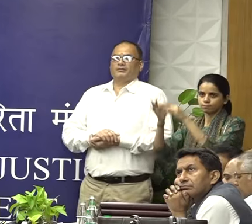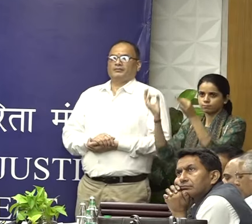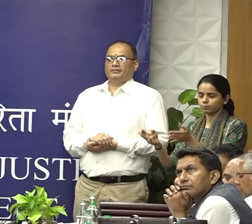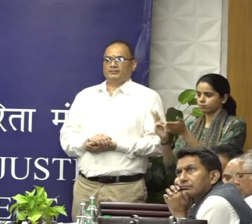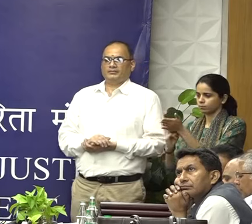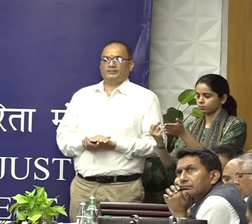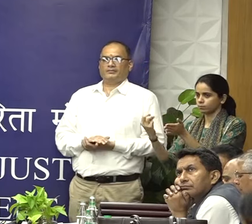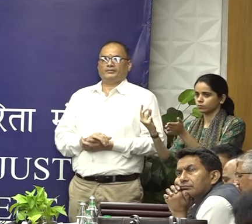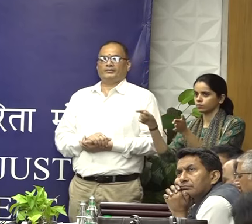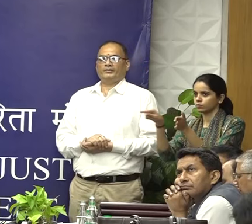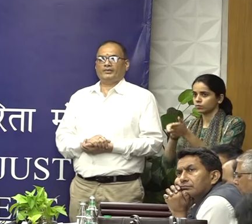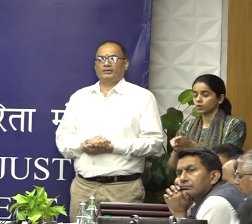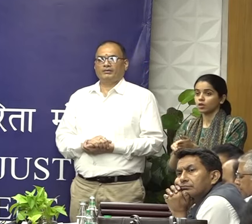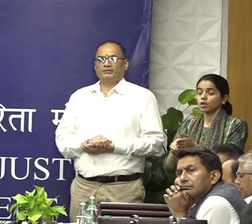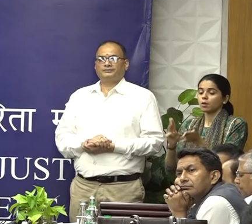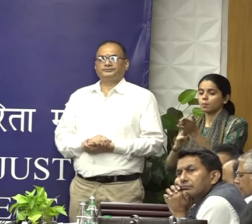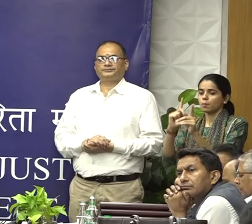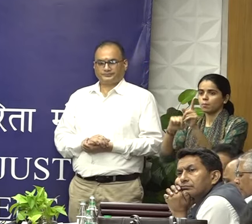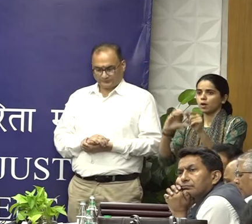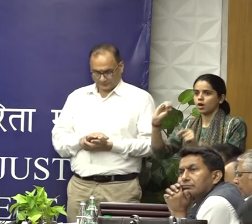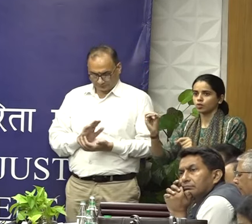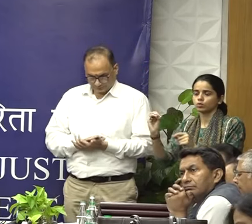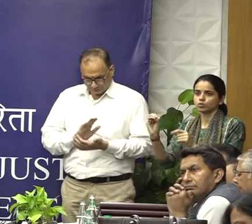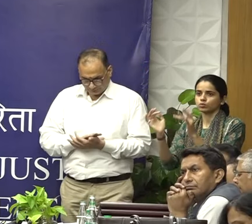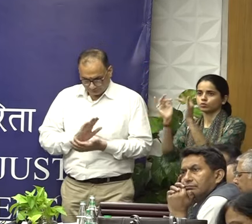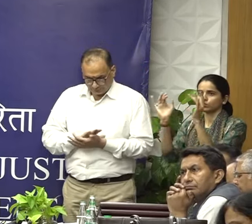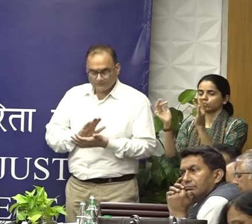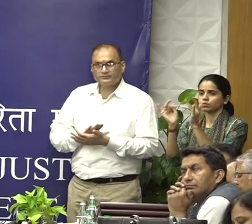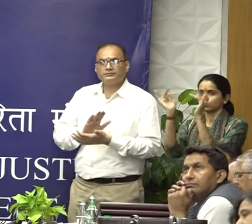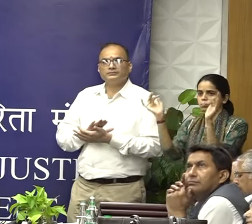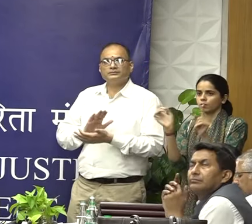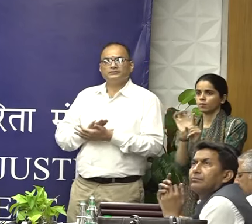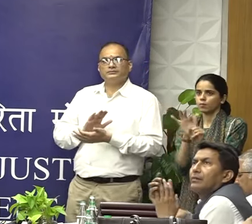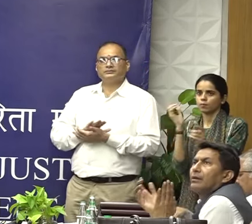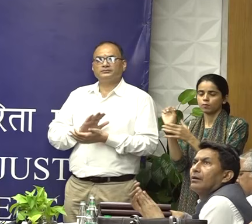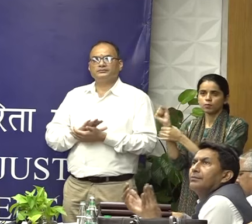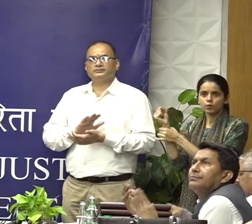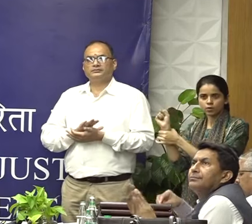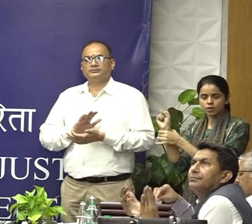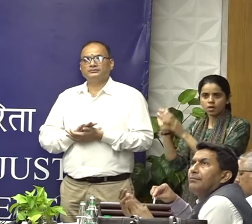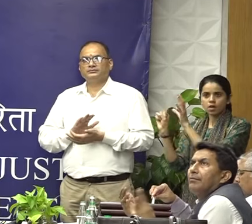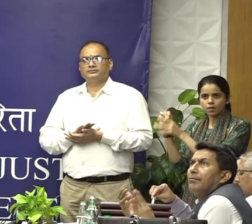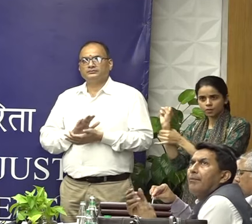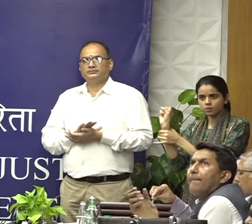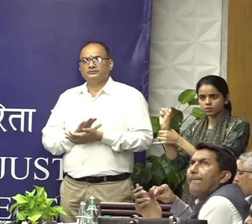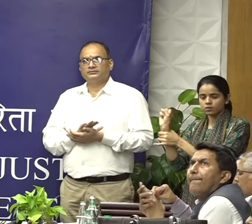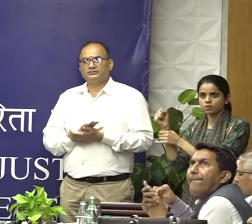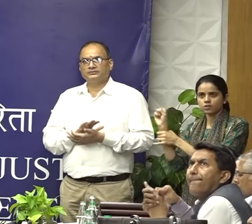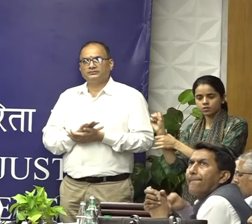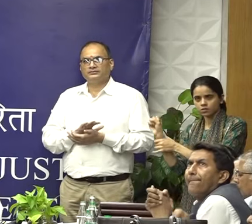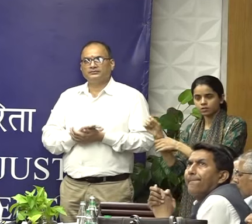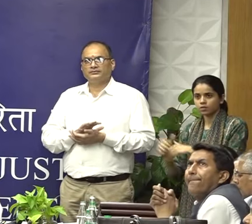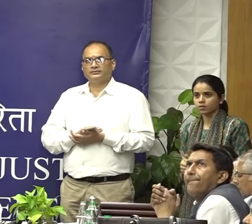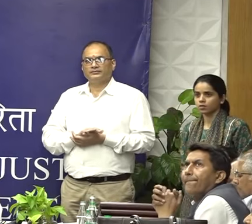रहे हैं। मायो इलेक्ट्रॉनिक एंड अनुसंधान और विकास करना मुख्य उद्देश्य में इनके एमओयू में शामिल